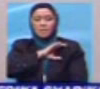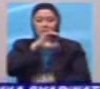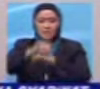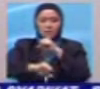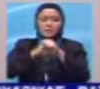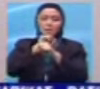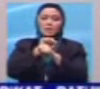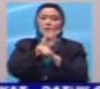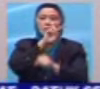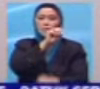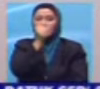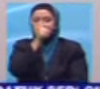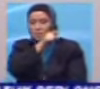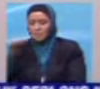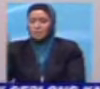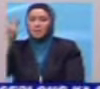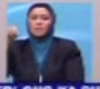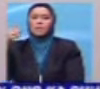Dalam tempoh sama juga,